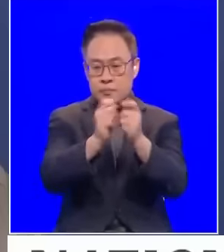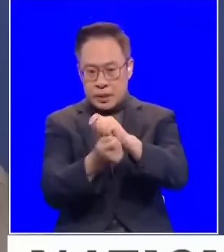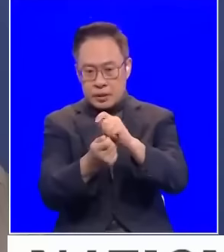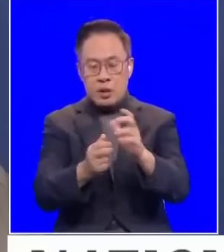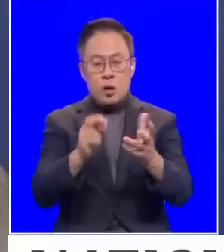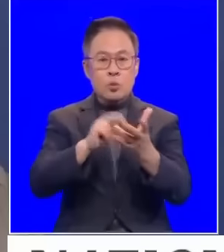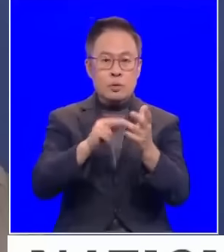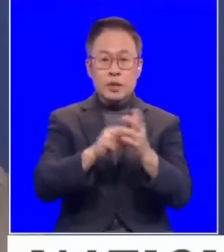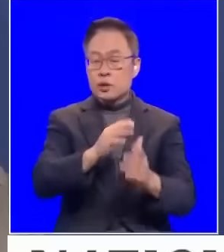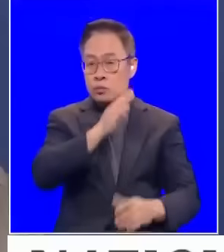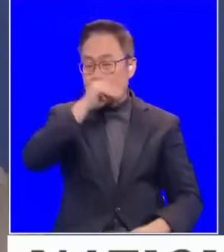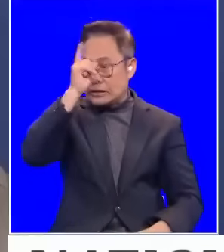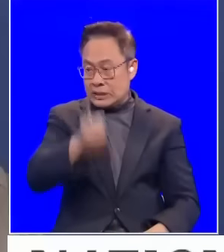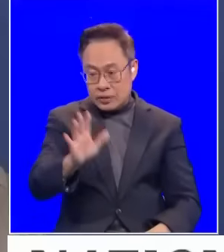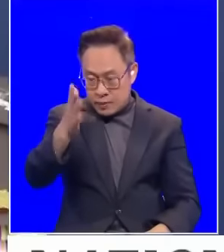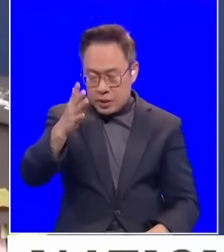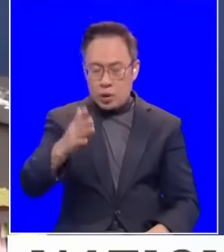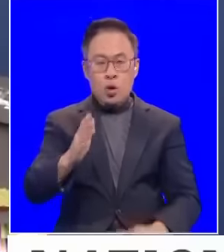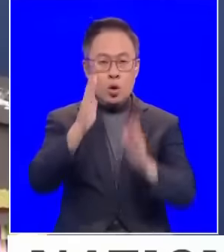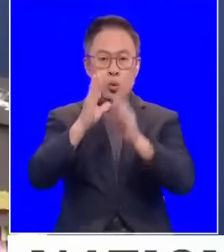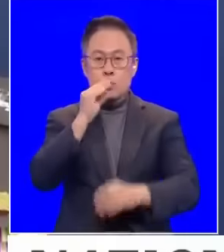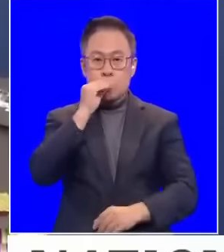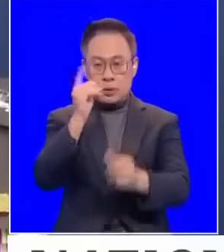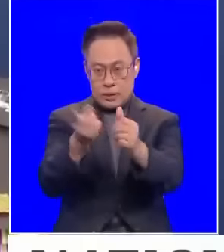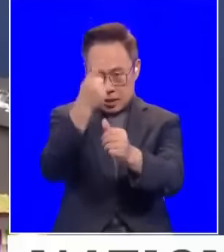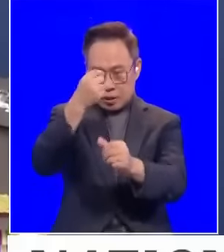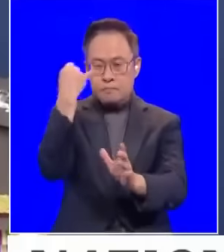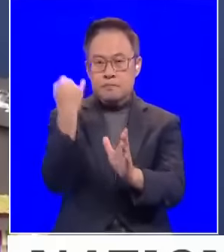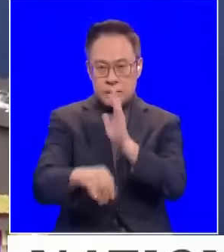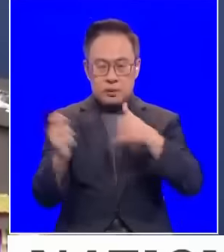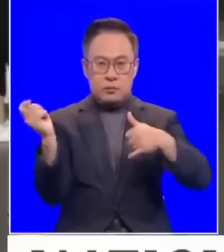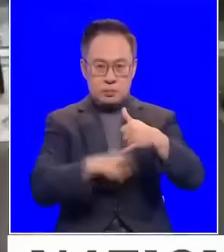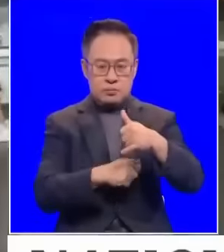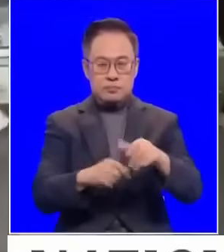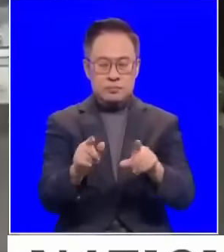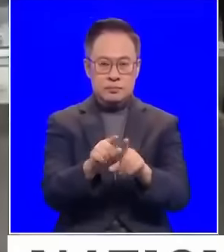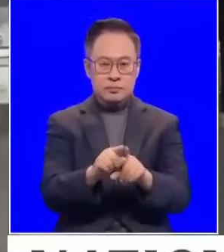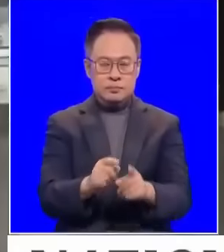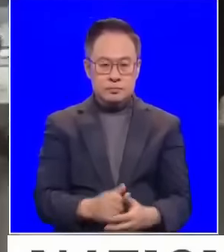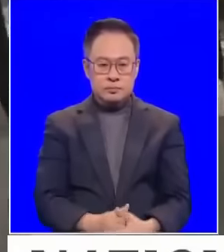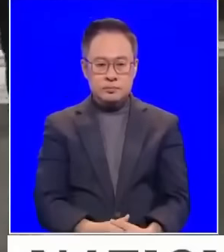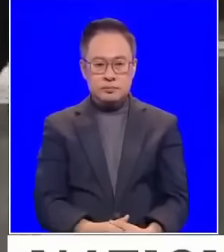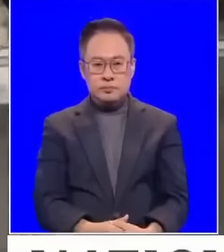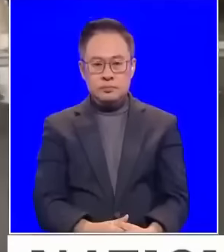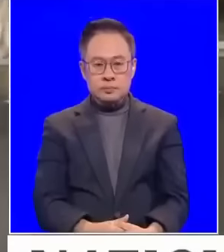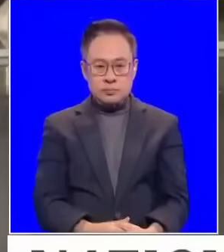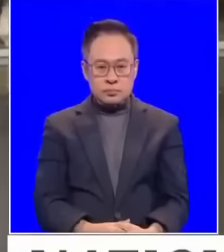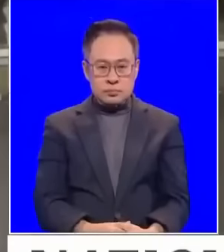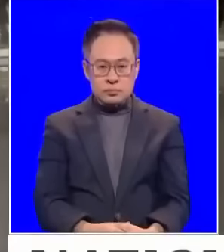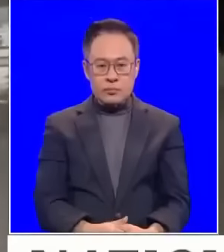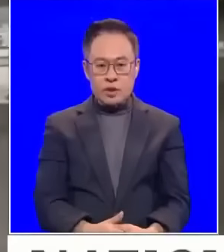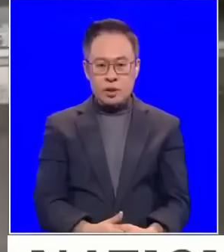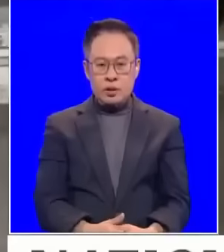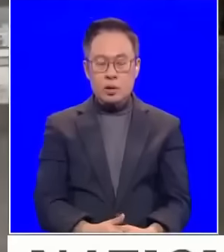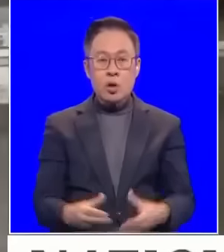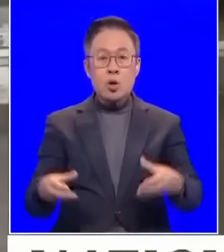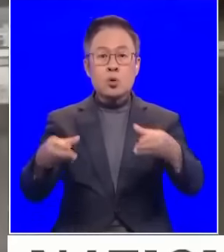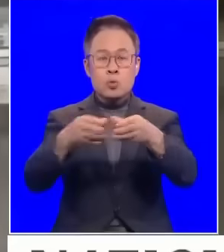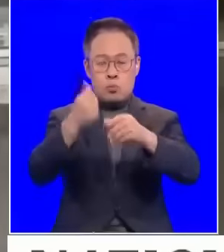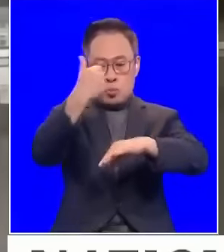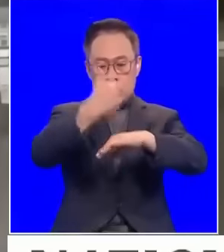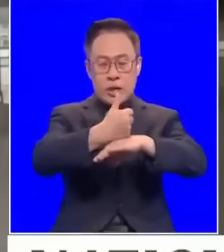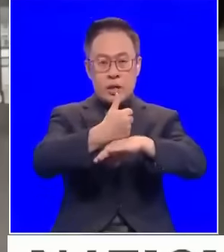อบและต้องถูกดำเนินคดีด้วย ทั้งนี้นะคะทางผบ.ตร.ก็ยังเตือนไปยังกลุ่มแม่ข่ายที่พบพฤ